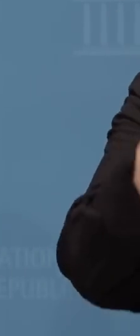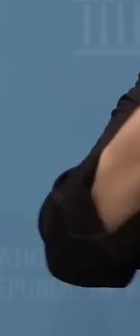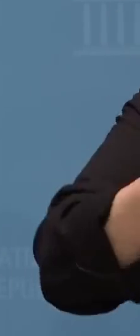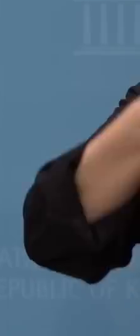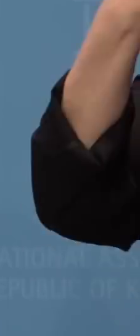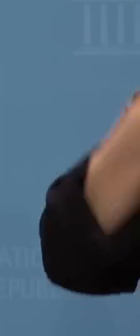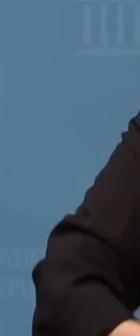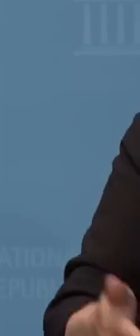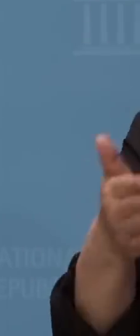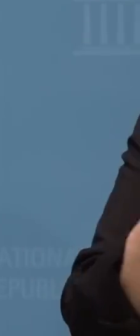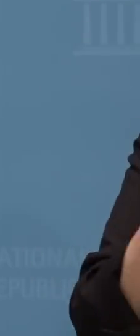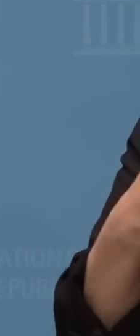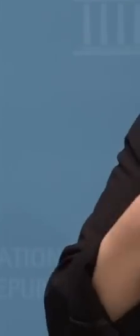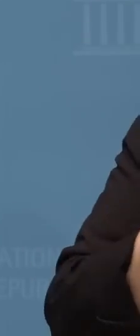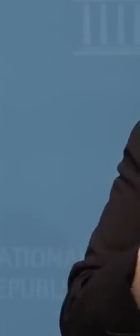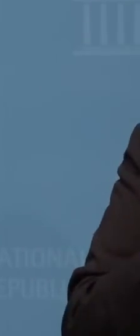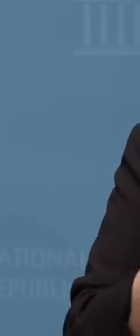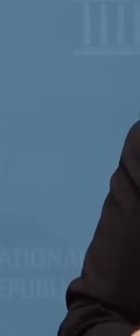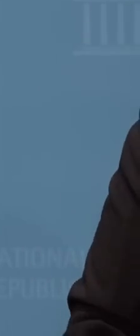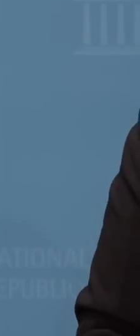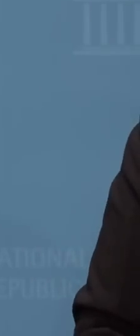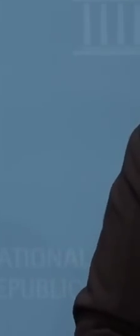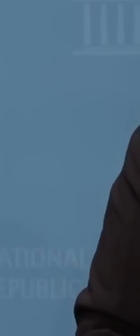4년이나 남아있기 때문입니다.